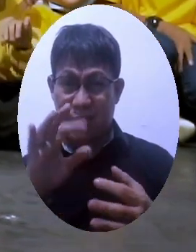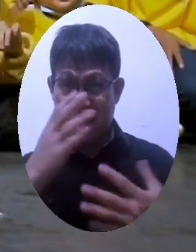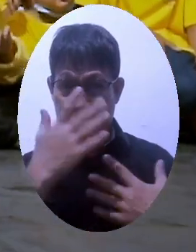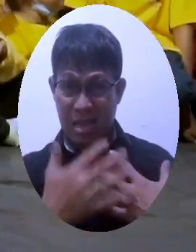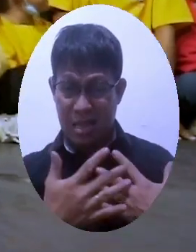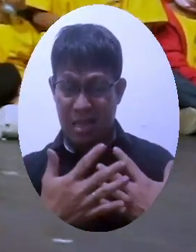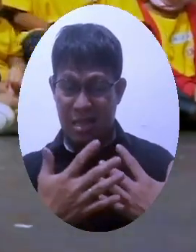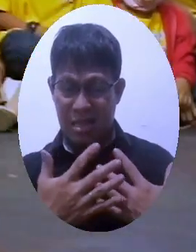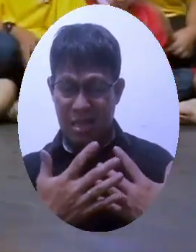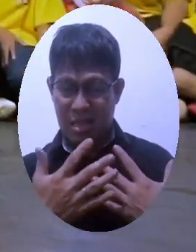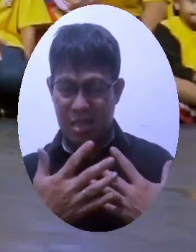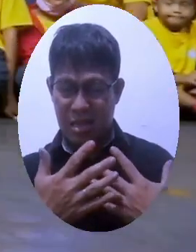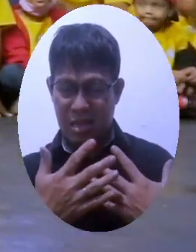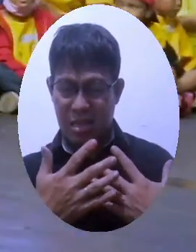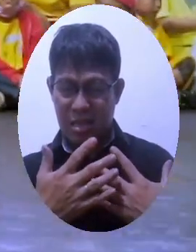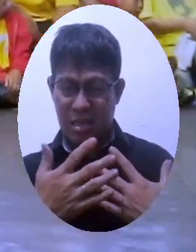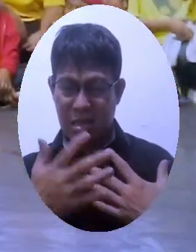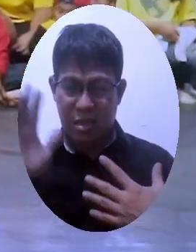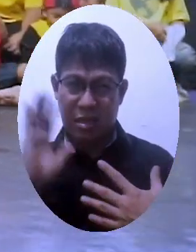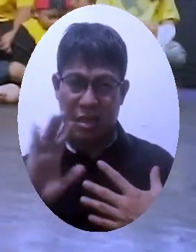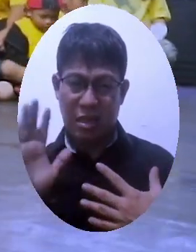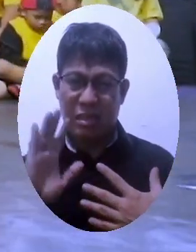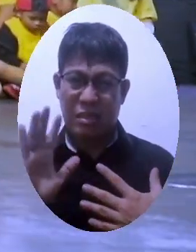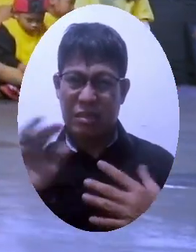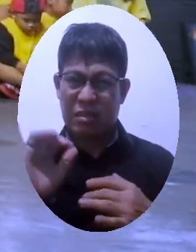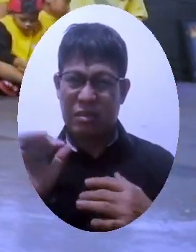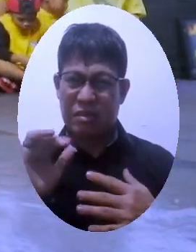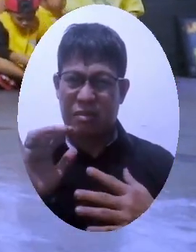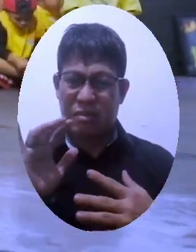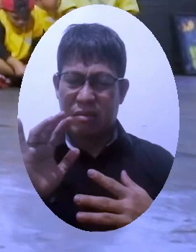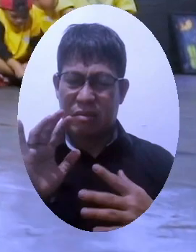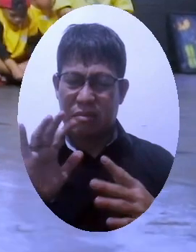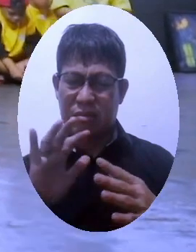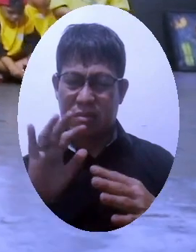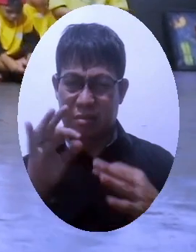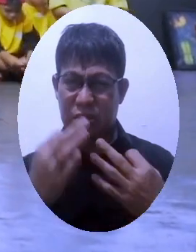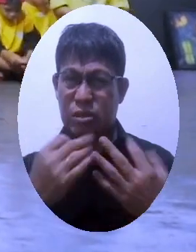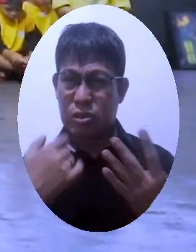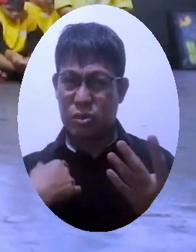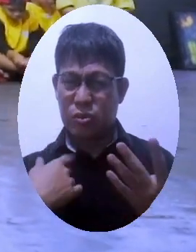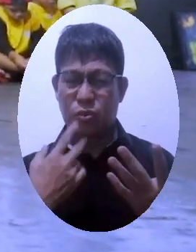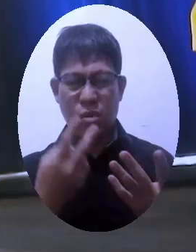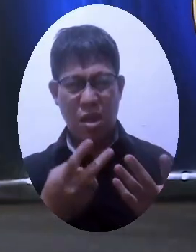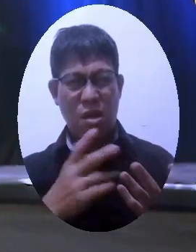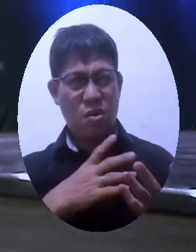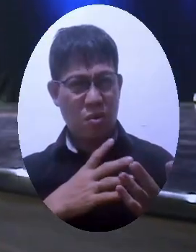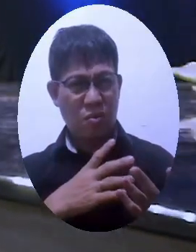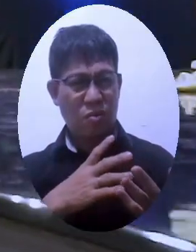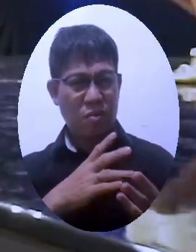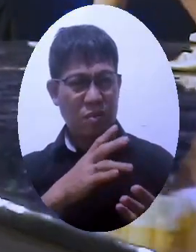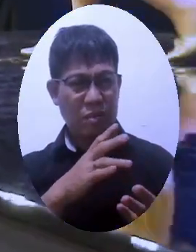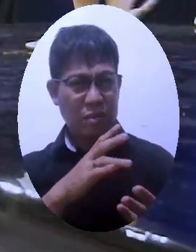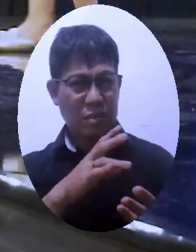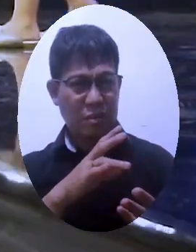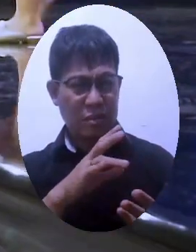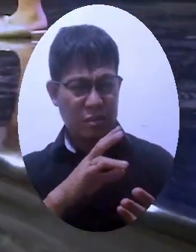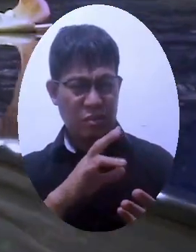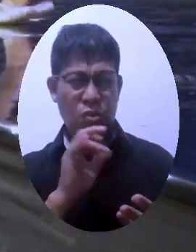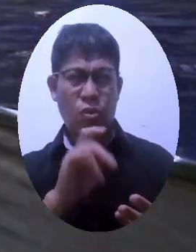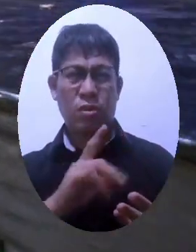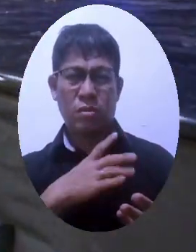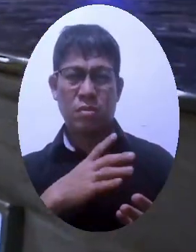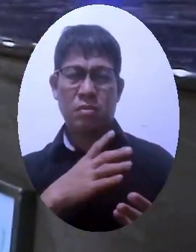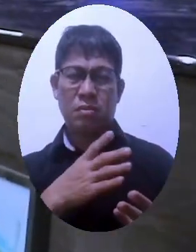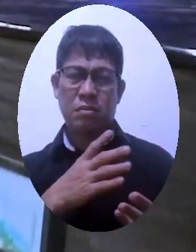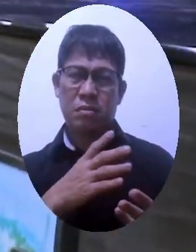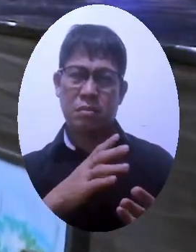blood, kahit nung mga unang mga panahon, maganda ang prognosis. Maganda ang